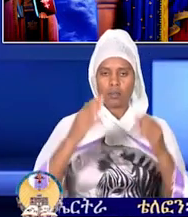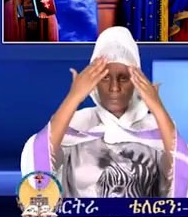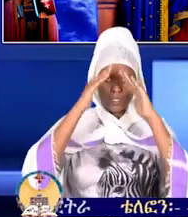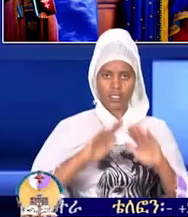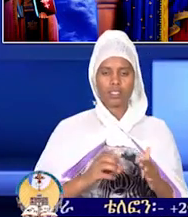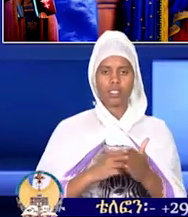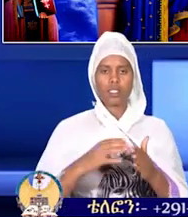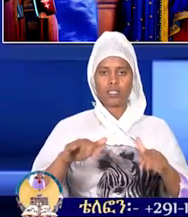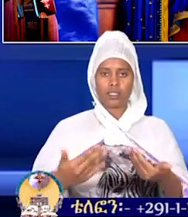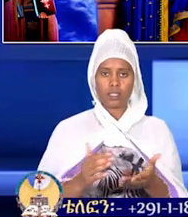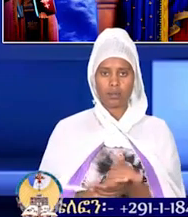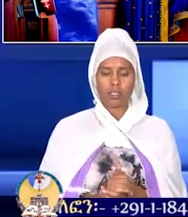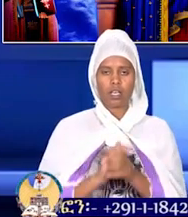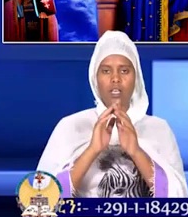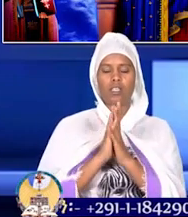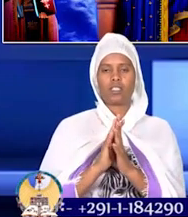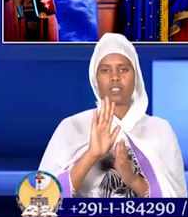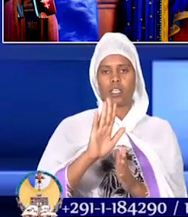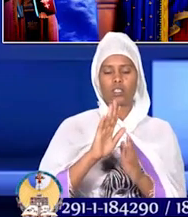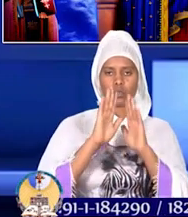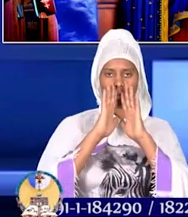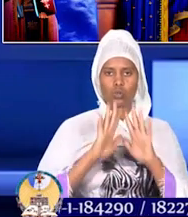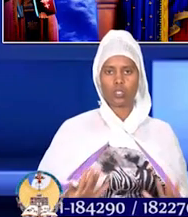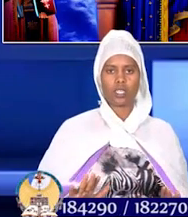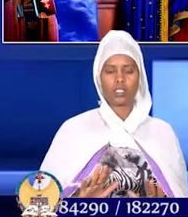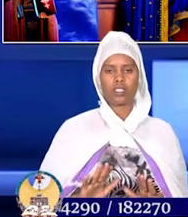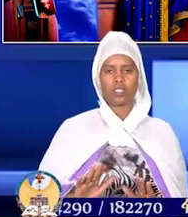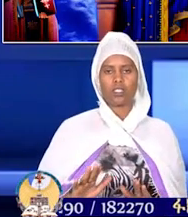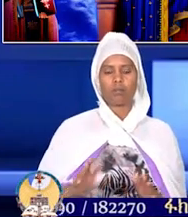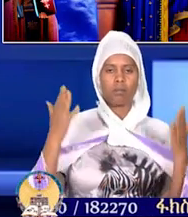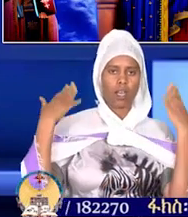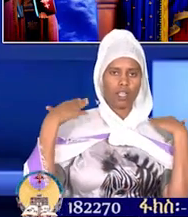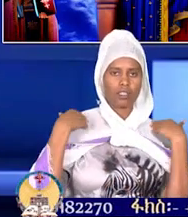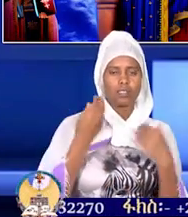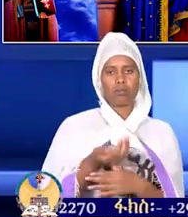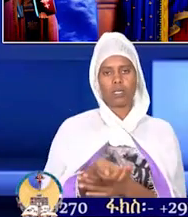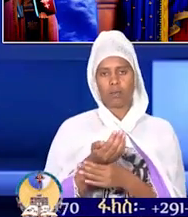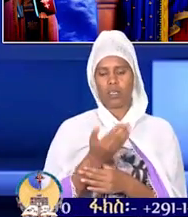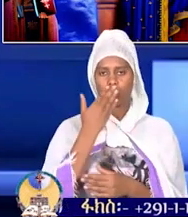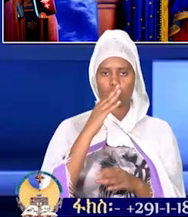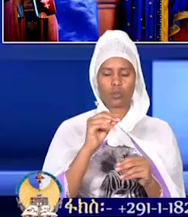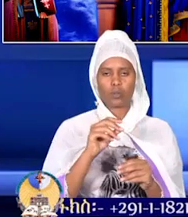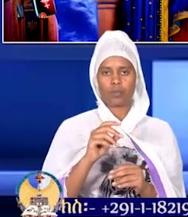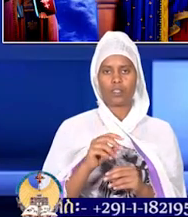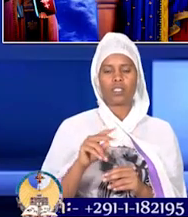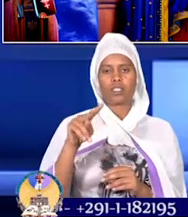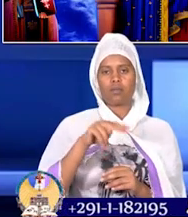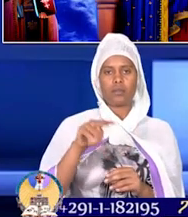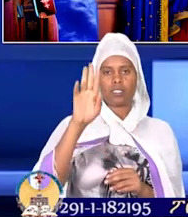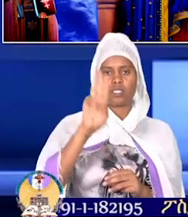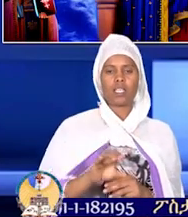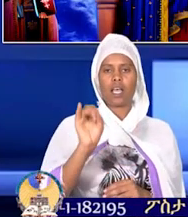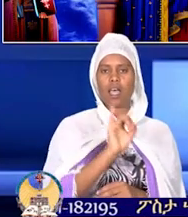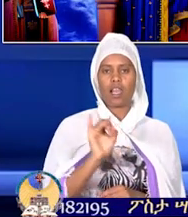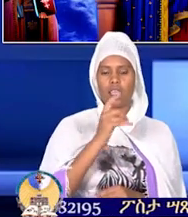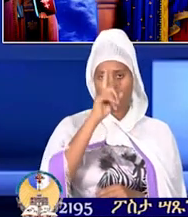ተምፅእ በረኸት ስለ ተምፅእ ድማ ኣማላድነት ቅዱሳን ምእማንና በዚ ምኽንያት እዚ እዩ። ኣብ መዝሙር ኣብ ምሳሌ